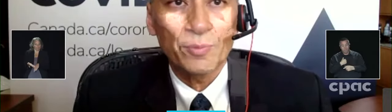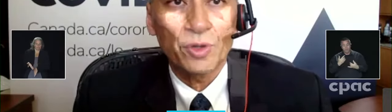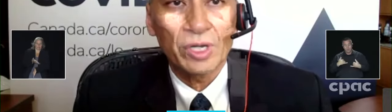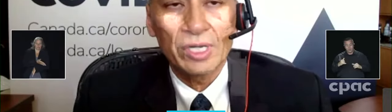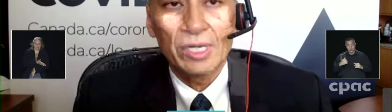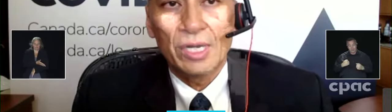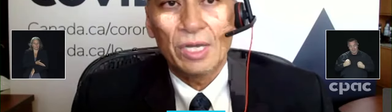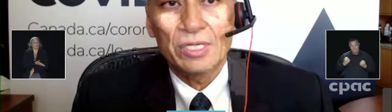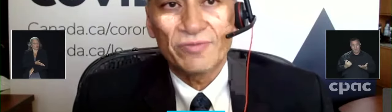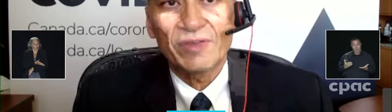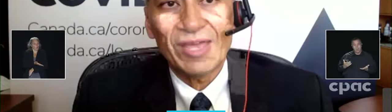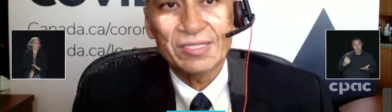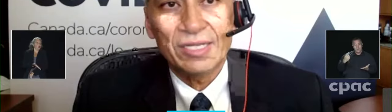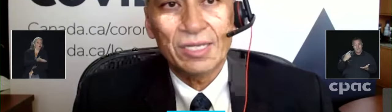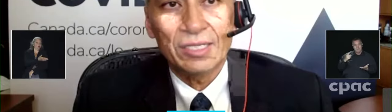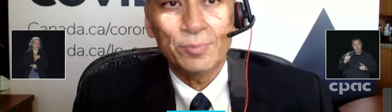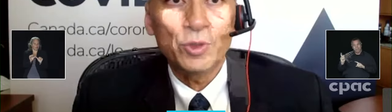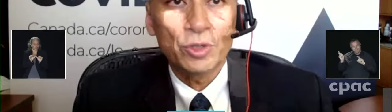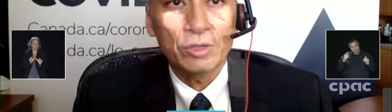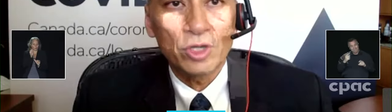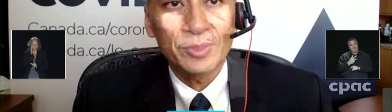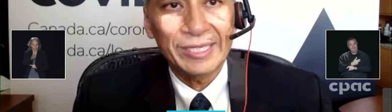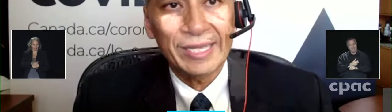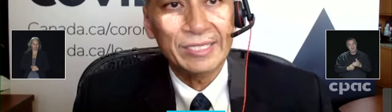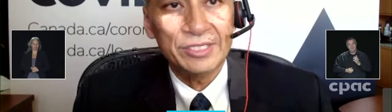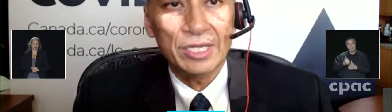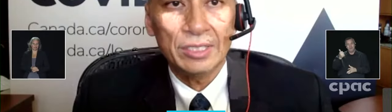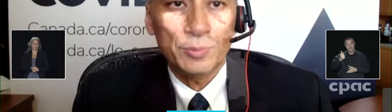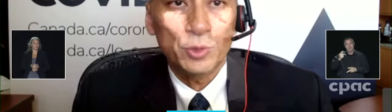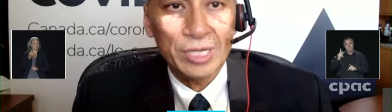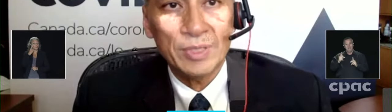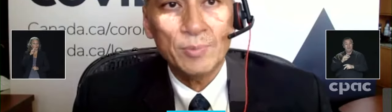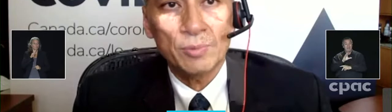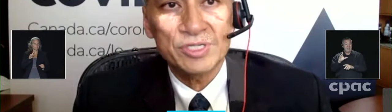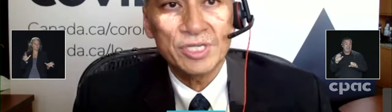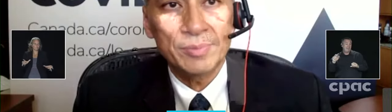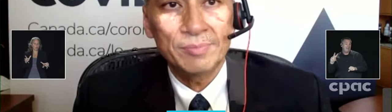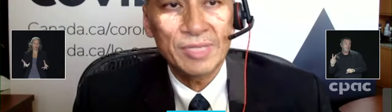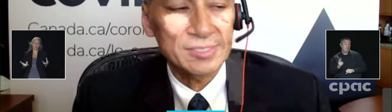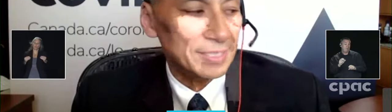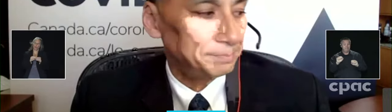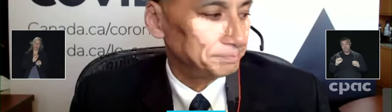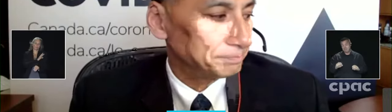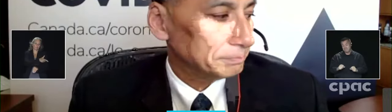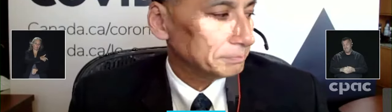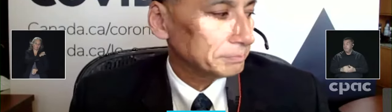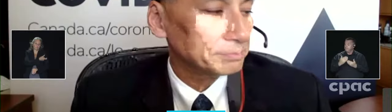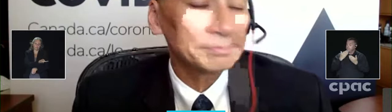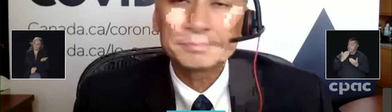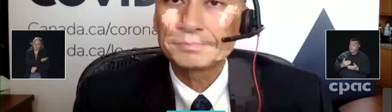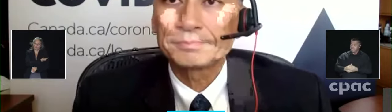nos efforts pour se faire vacciner le plus grand nombre de Canadiens le plus rapidement possible. Merci.